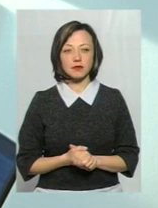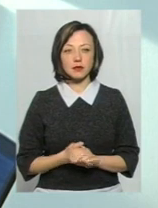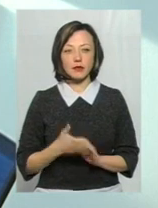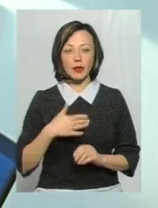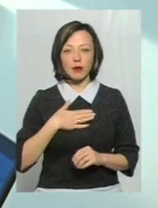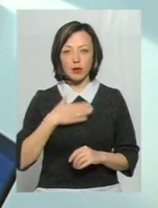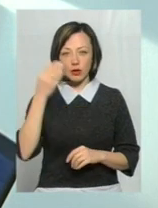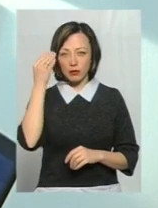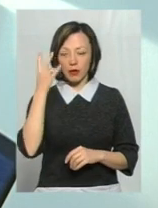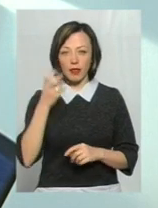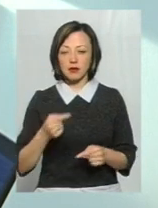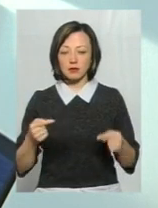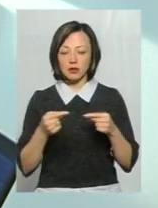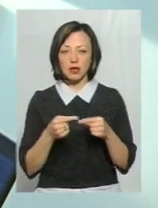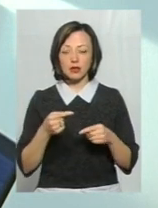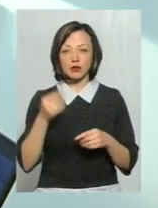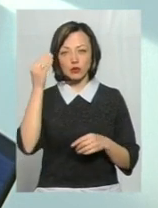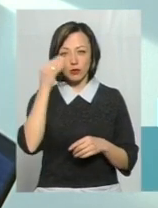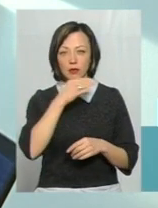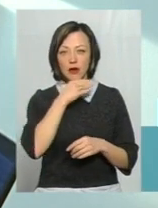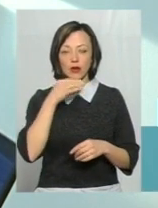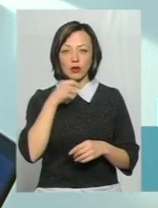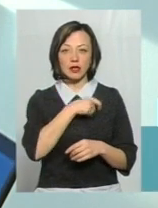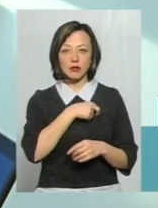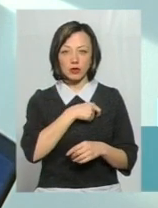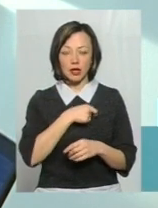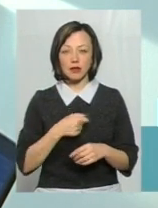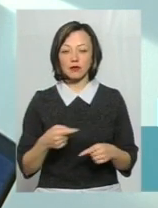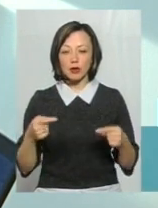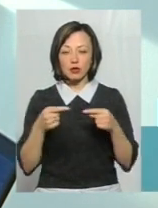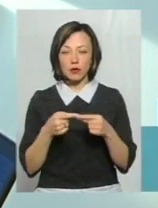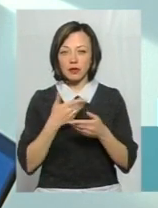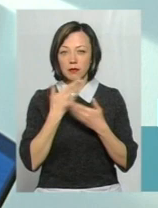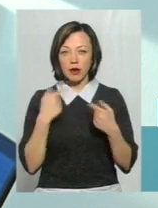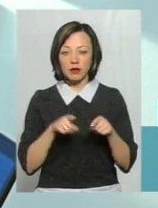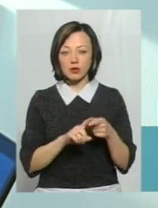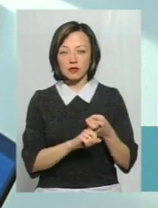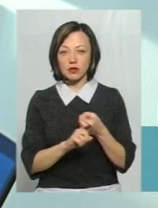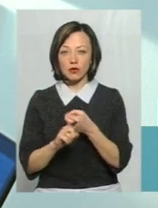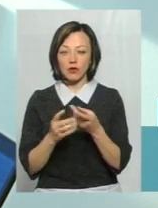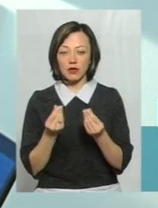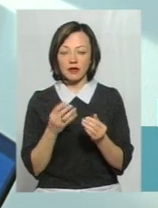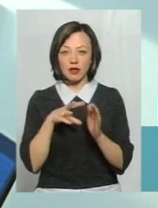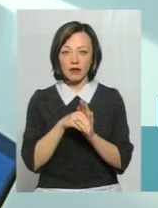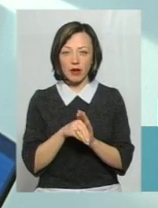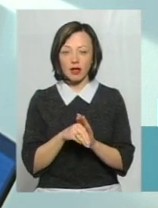збігається повністю з точки зору багатьох депутатів і депутатських фракцій. Безумовно, немає такого зв'язку від того вливання і